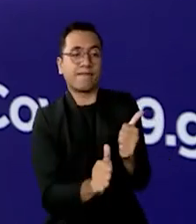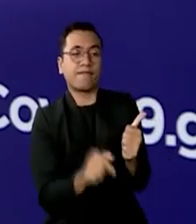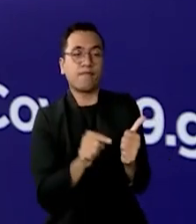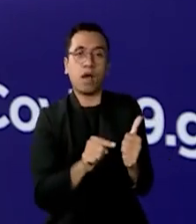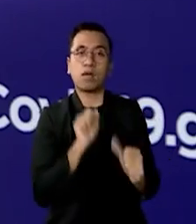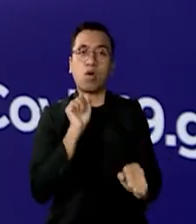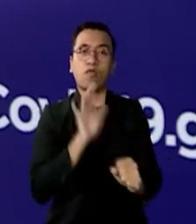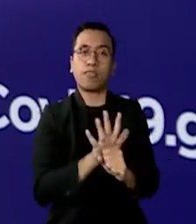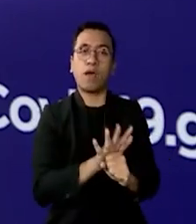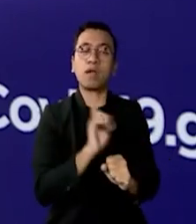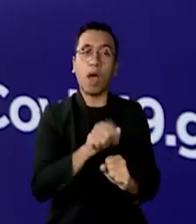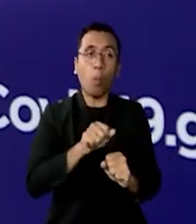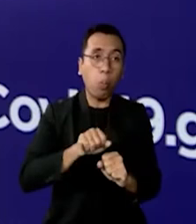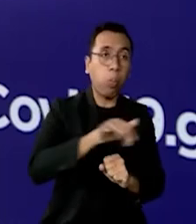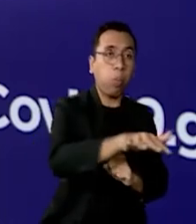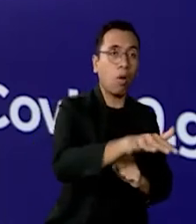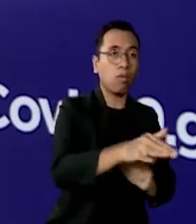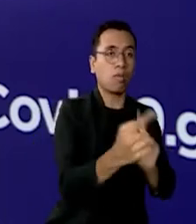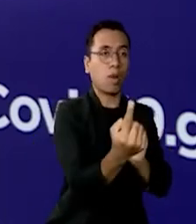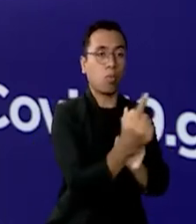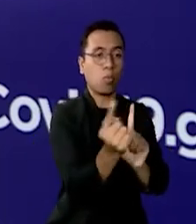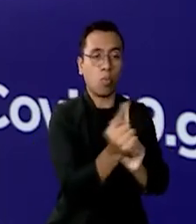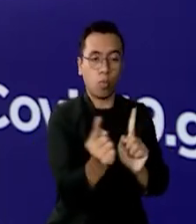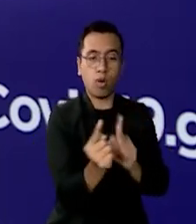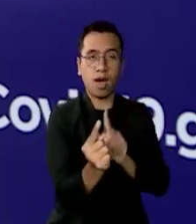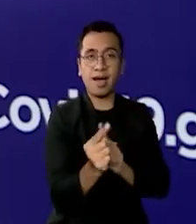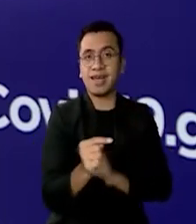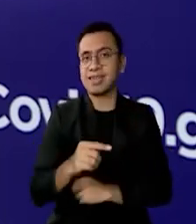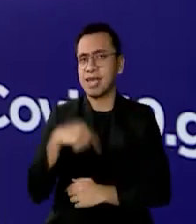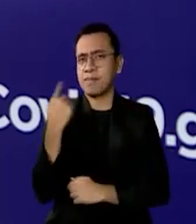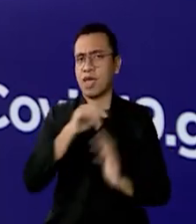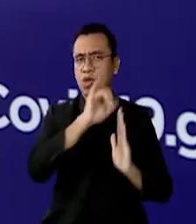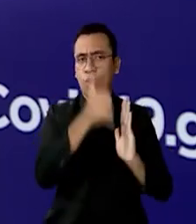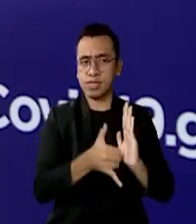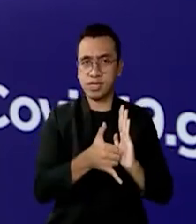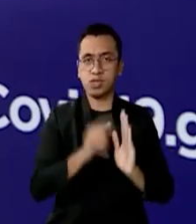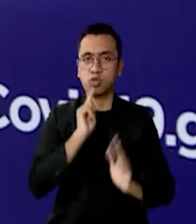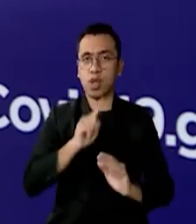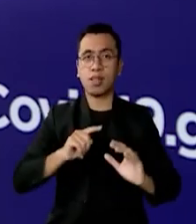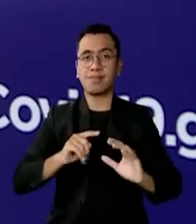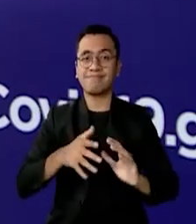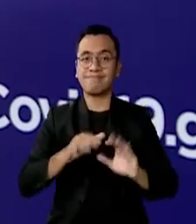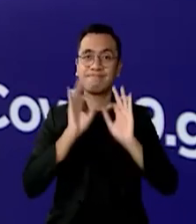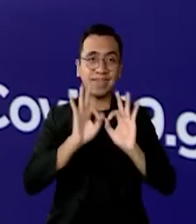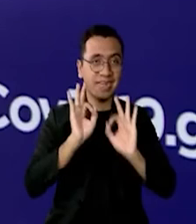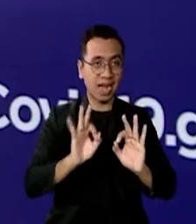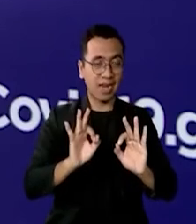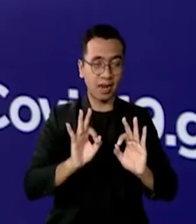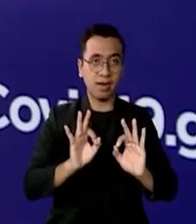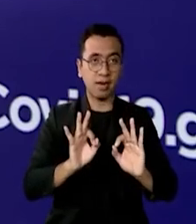kami terkait masalah kebijakan dunia pendidikan bentuknya sedang kami